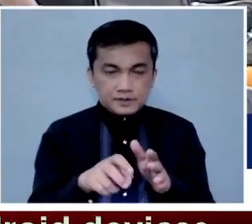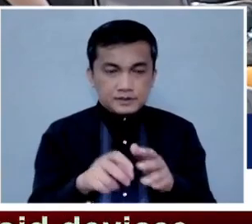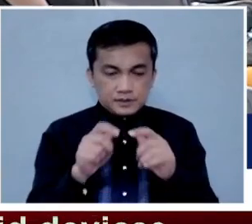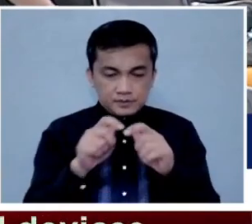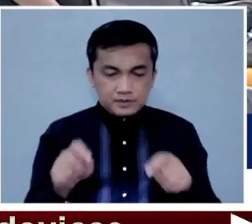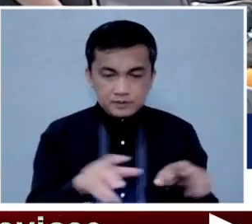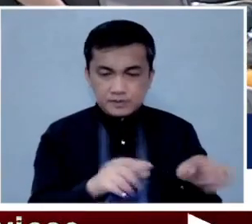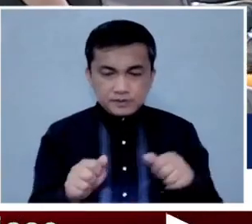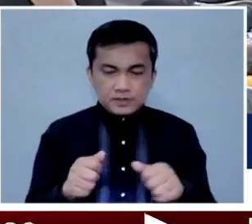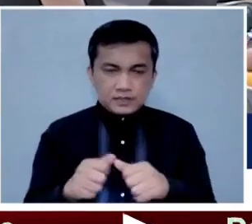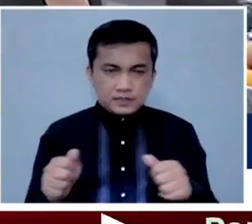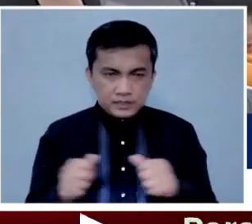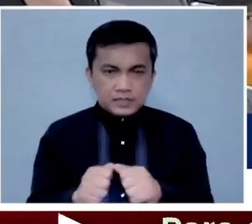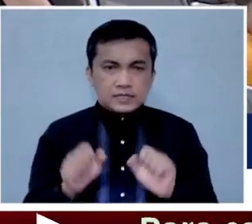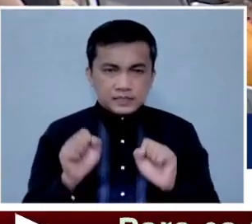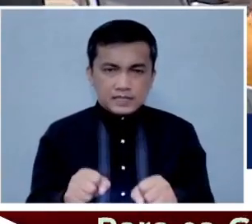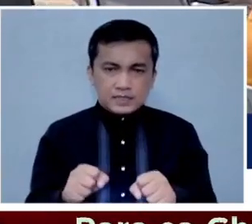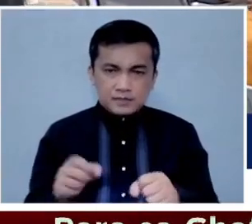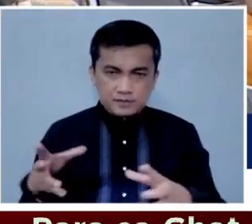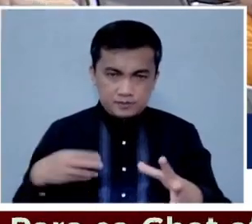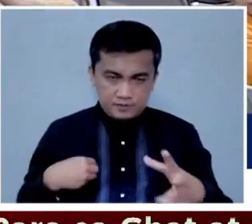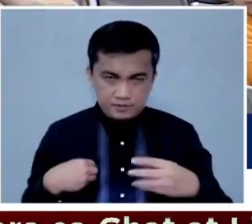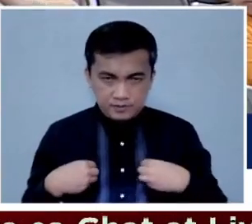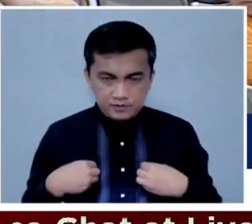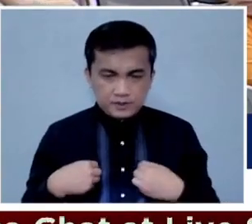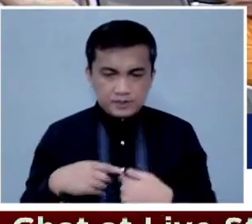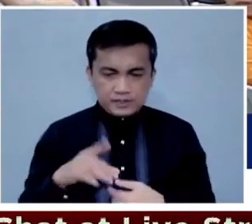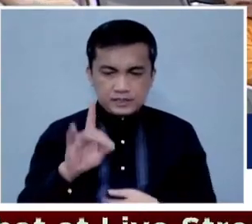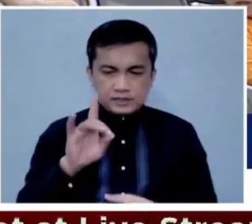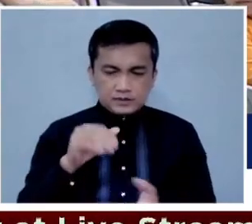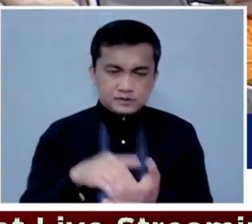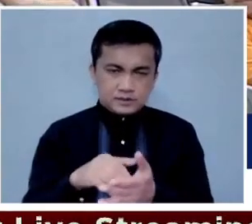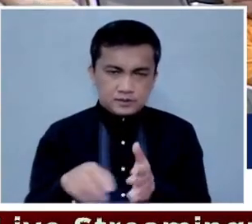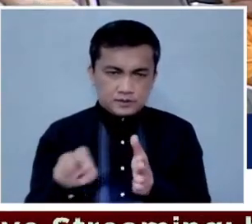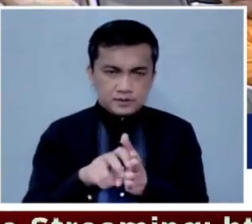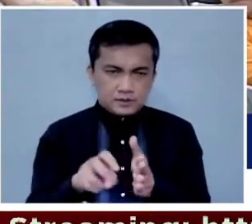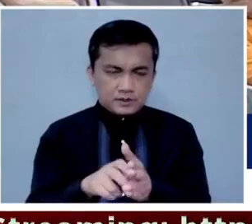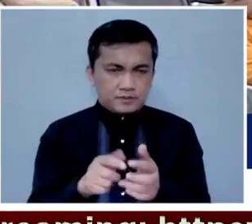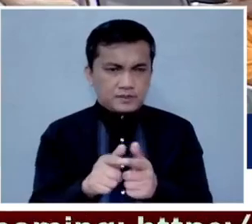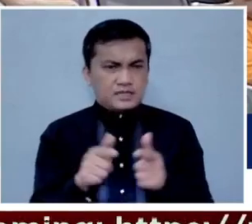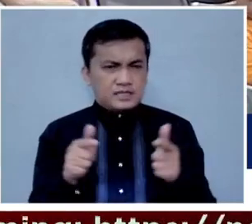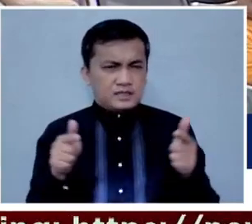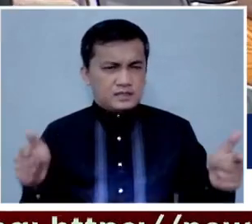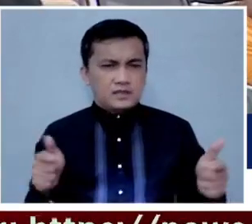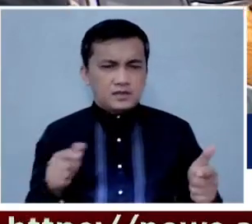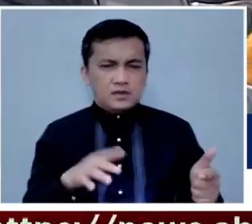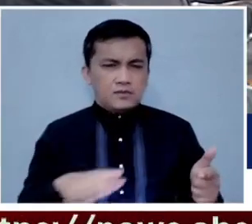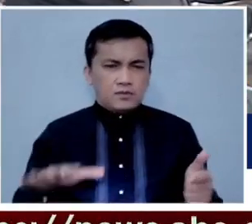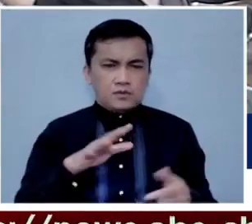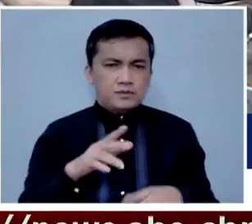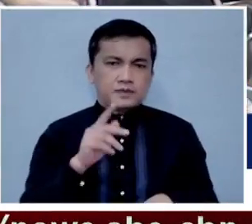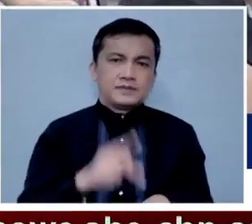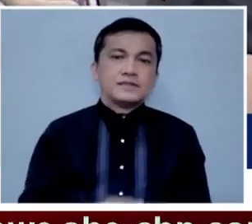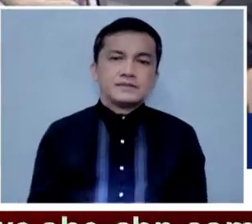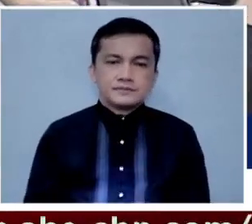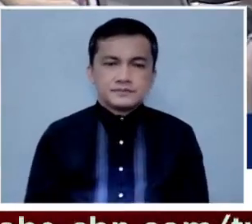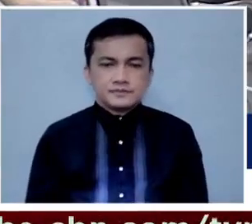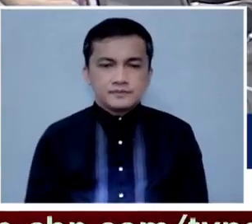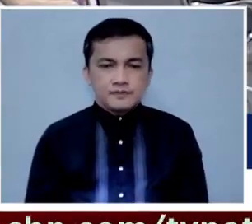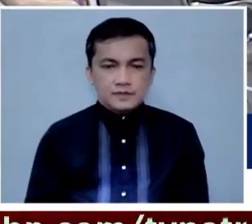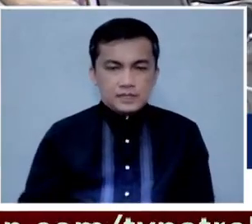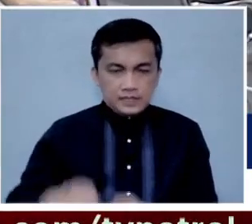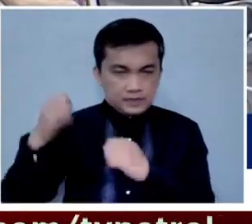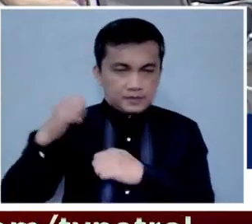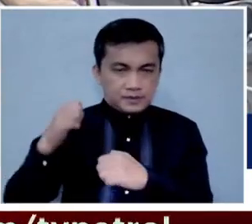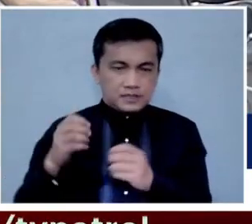kaya na mag-accommodate ngayon ng 8,000 mga pasahero na pinakamalaki na sa buong Pilipinas. Inaasahan pang mas